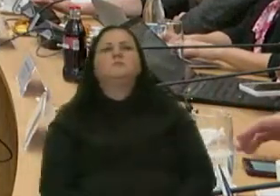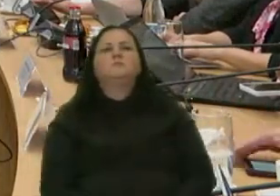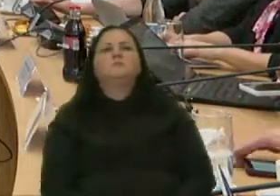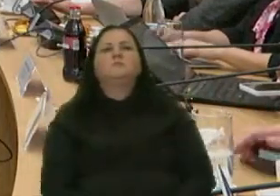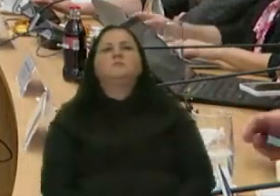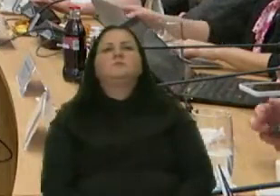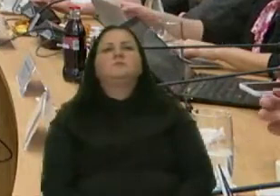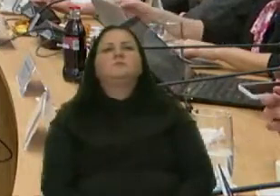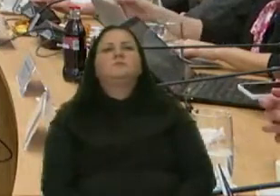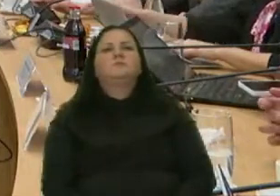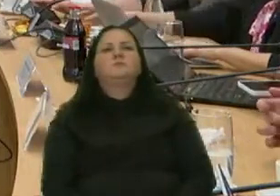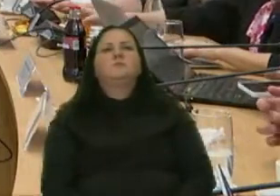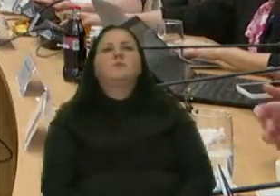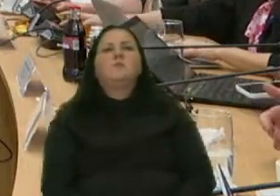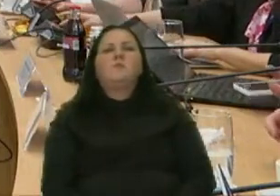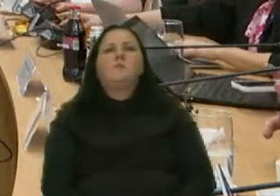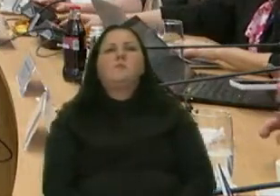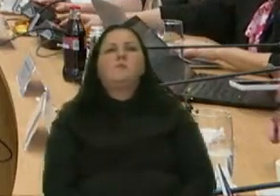1